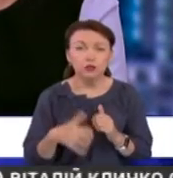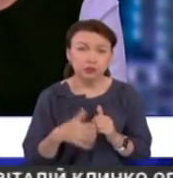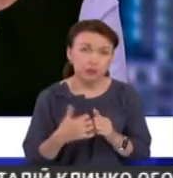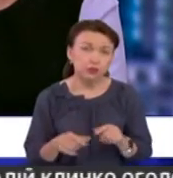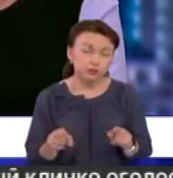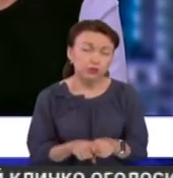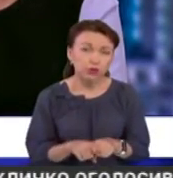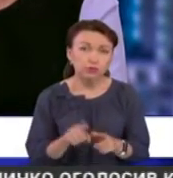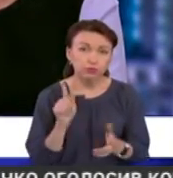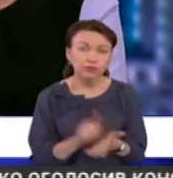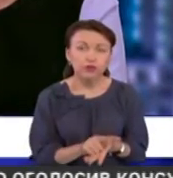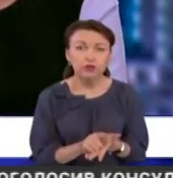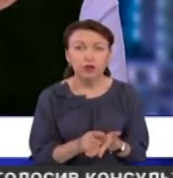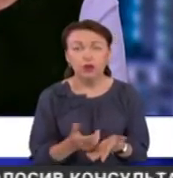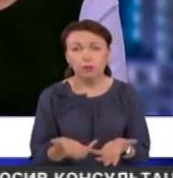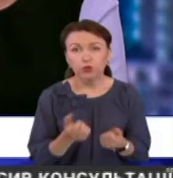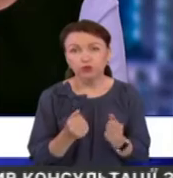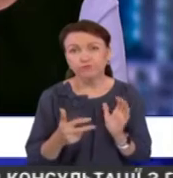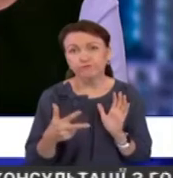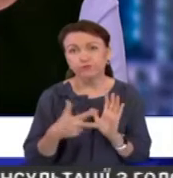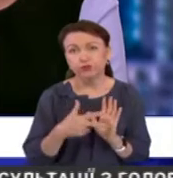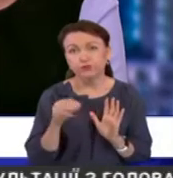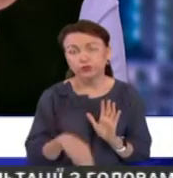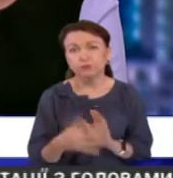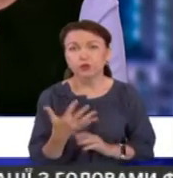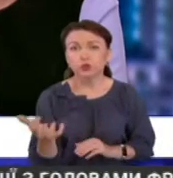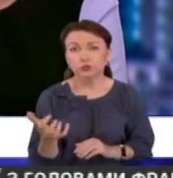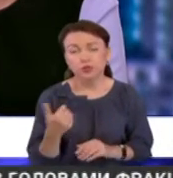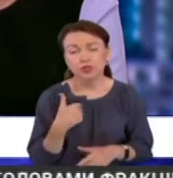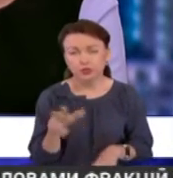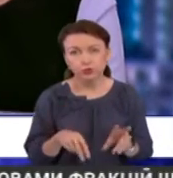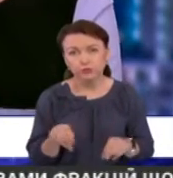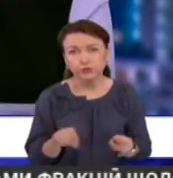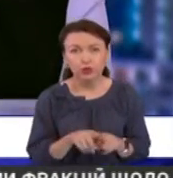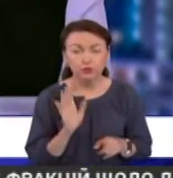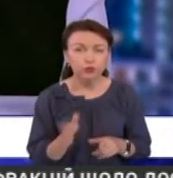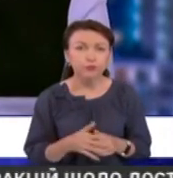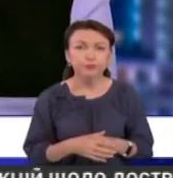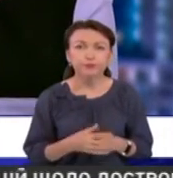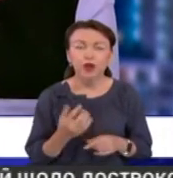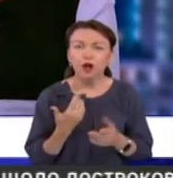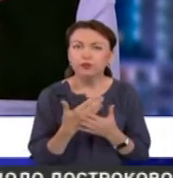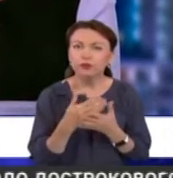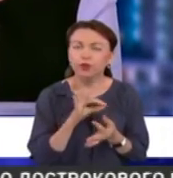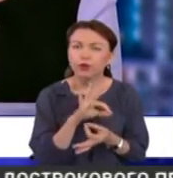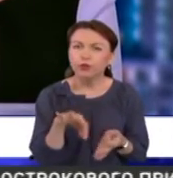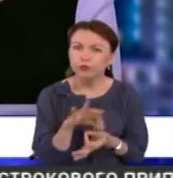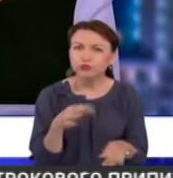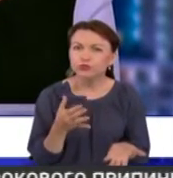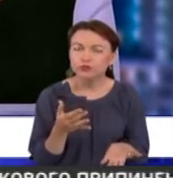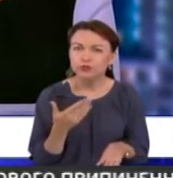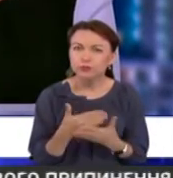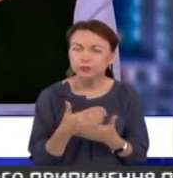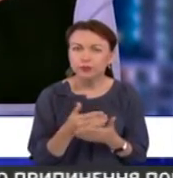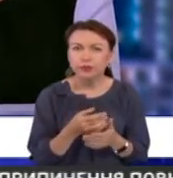вони повинні виходити на адекватний рівень. Ну, принаймні, я сподіваюся, що так воно буде. А цей надлишок, скажімо, якщо пологи обійшлися